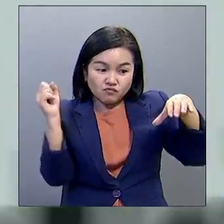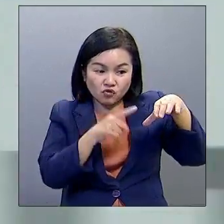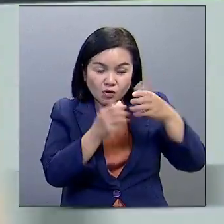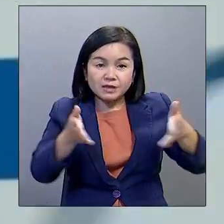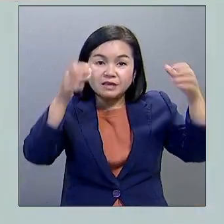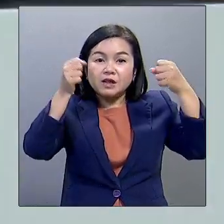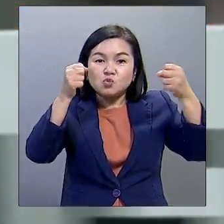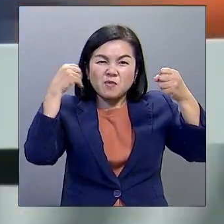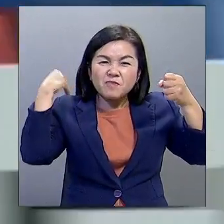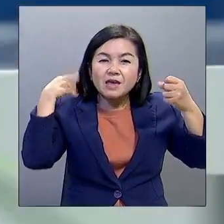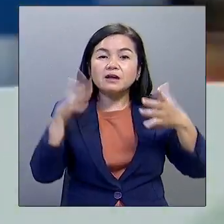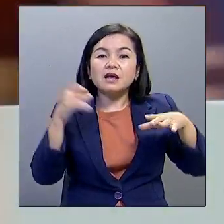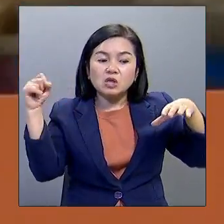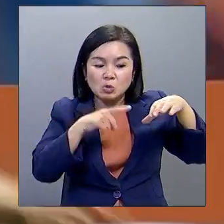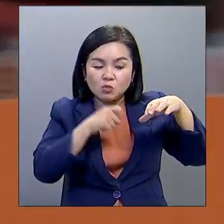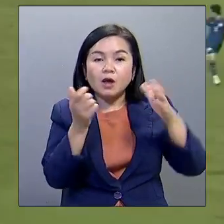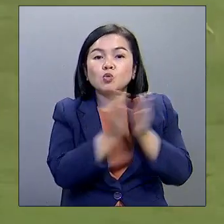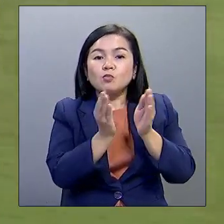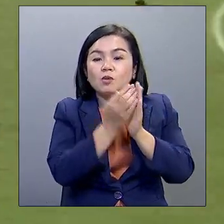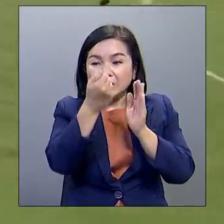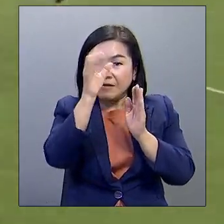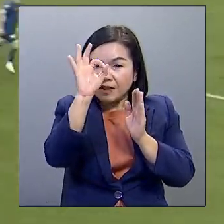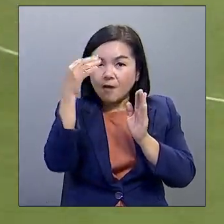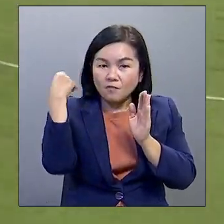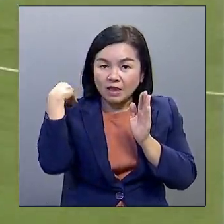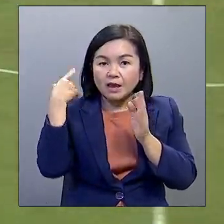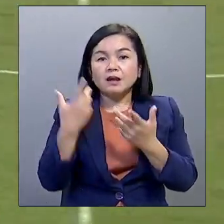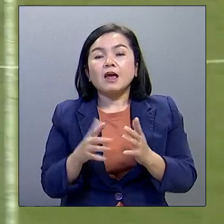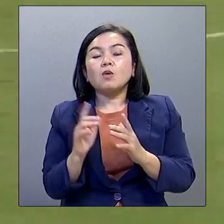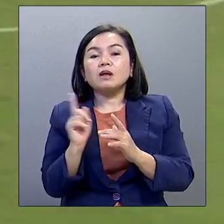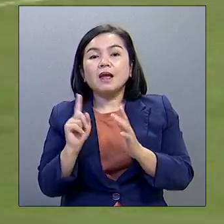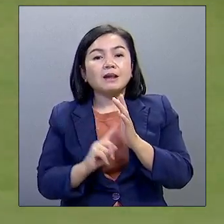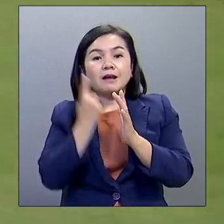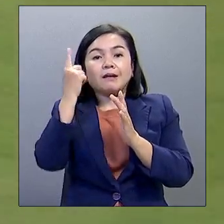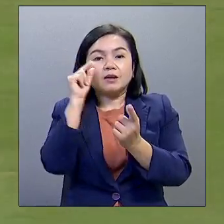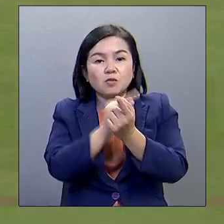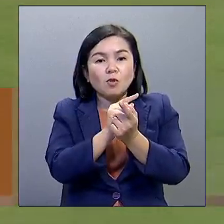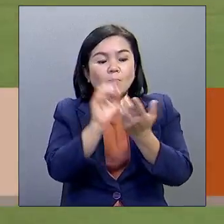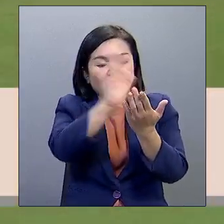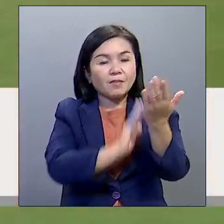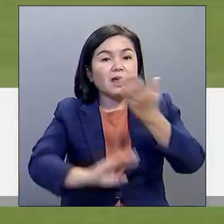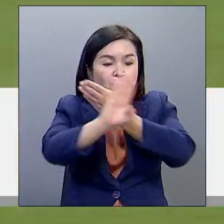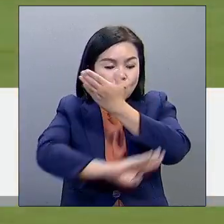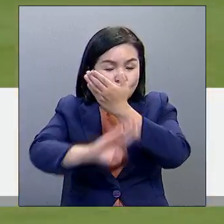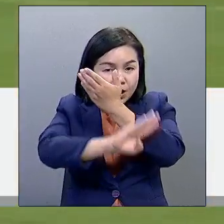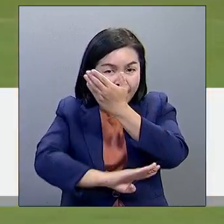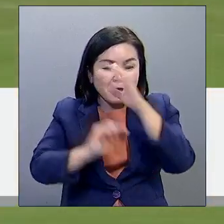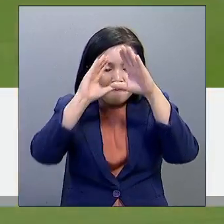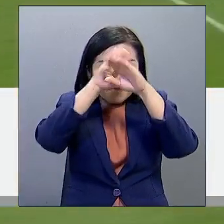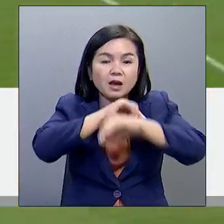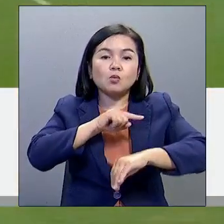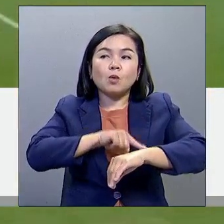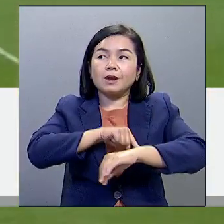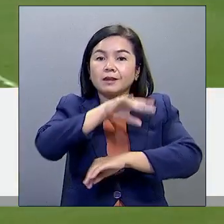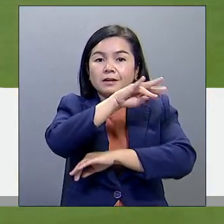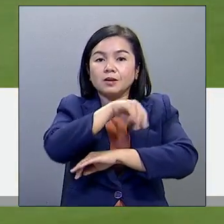ครับหลังยิงไปแล้วถึง19ประตูซึ่งเกมนัดแรกที่พบกับบูไนในช่วงค่ำวันนี้เวลา 19:30